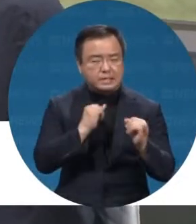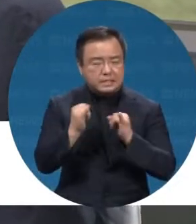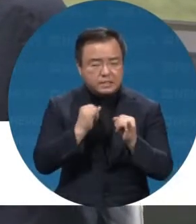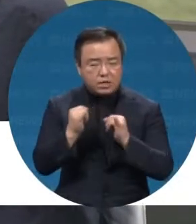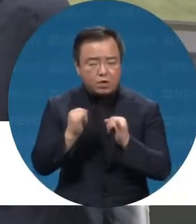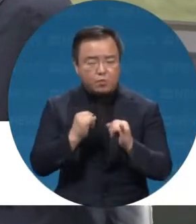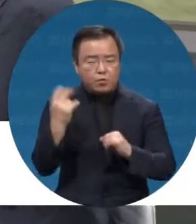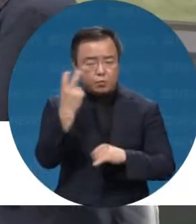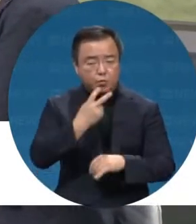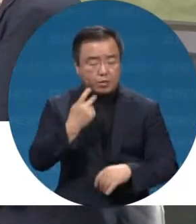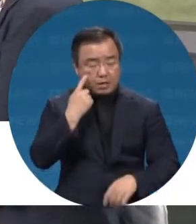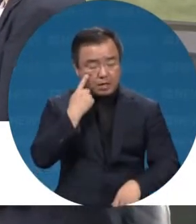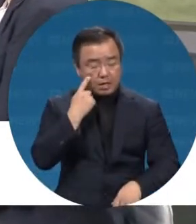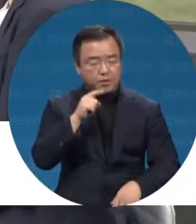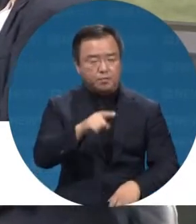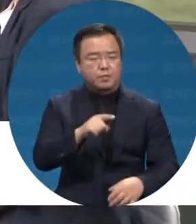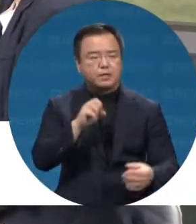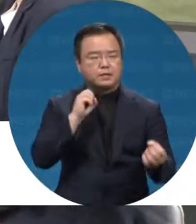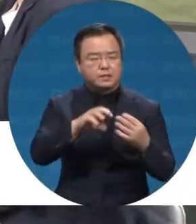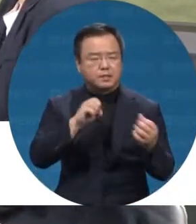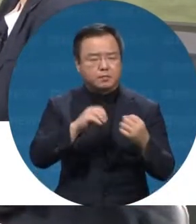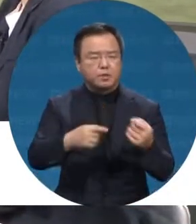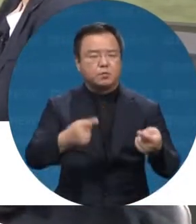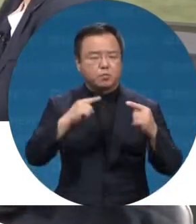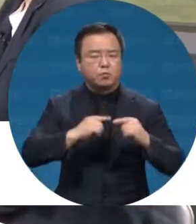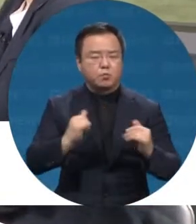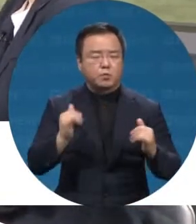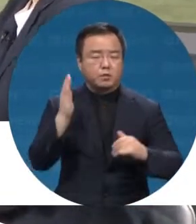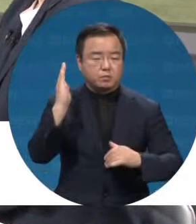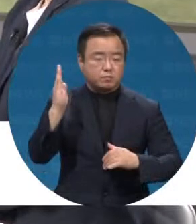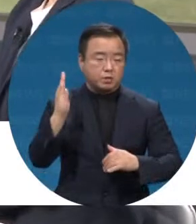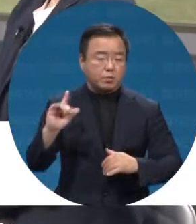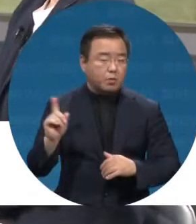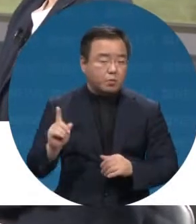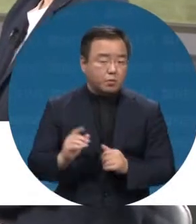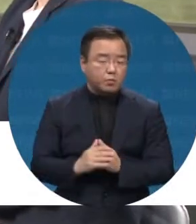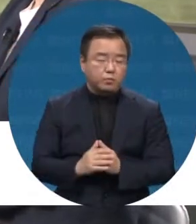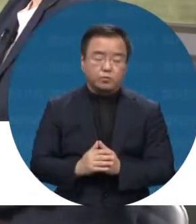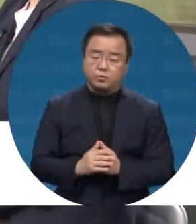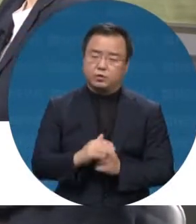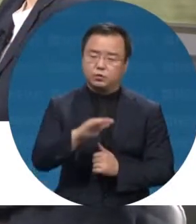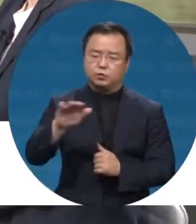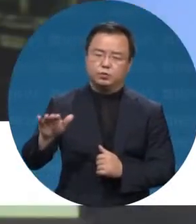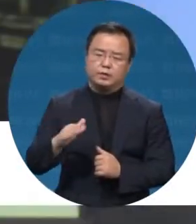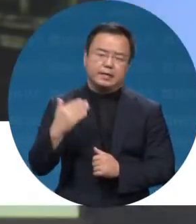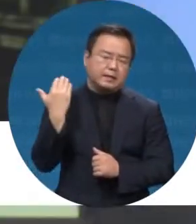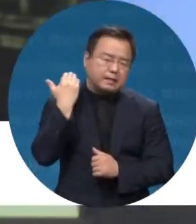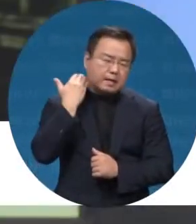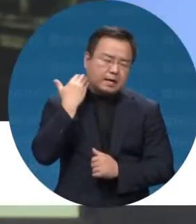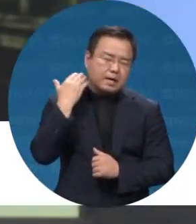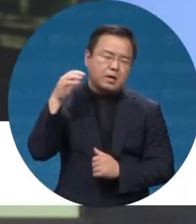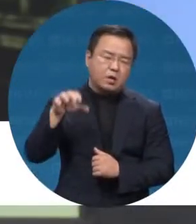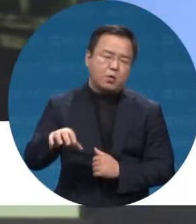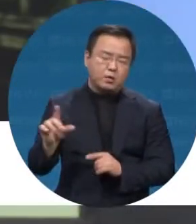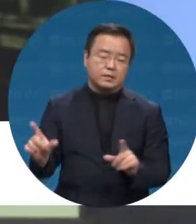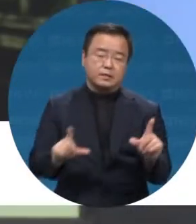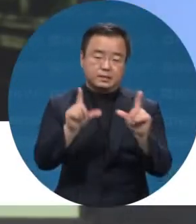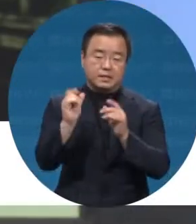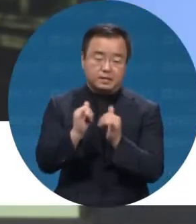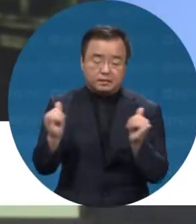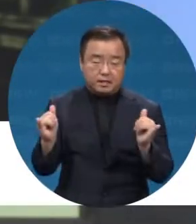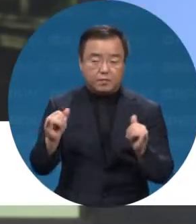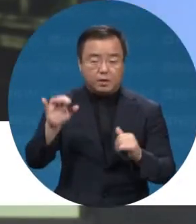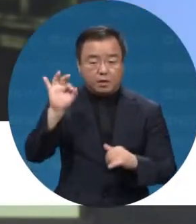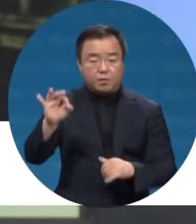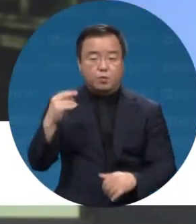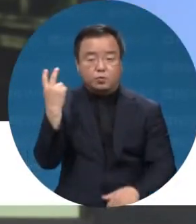있어요이 인터뷰에 응했던 분들이 좀 어떤 말씀을 하시던가요네 저희가 보이지 않는 곳에 사는 분들을 좀 조사를 해봤는데요